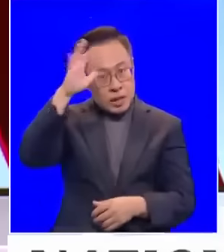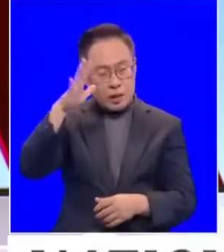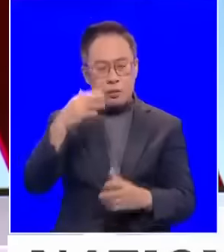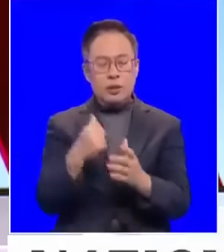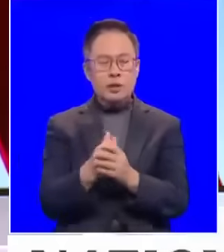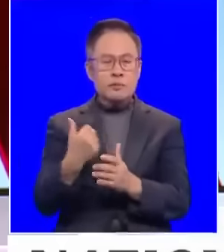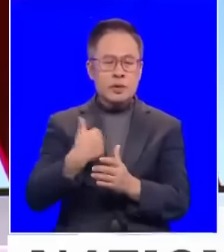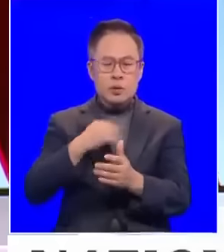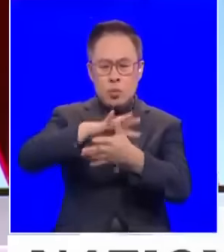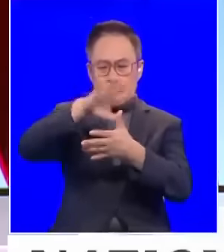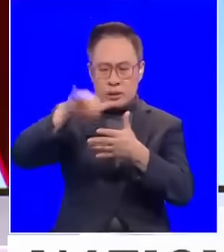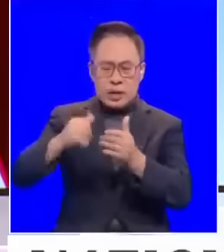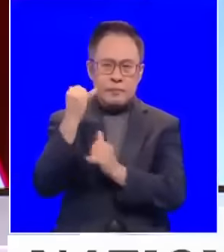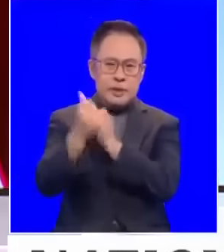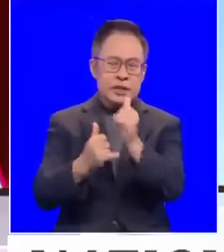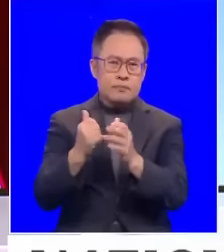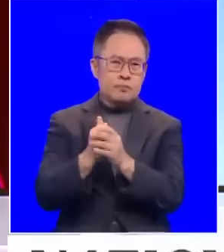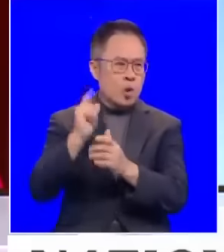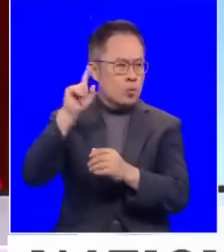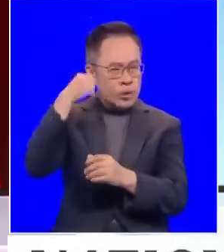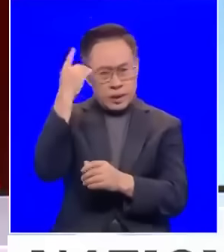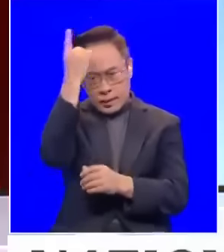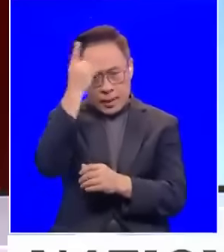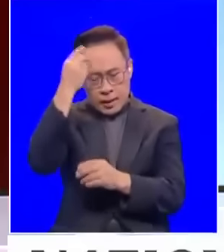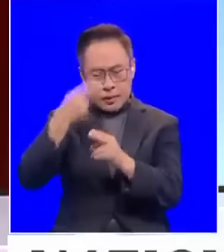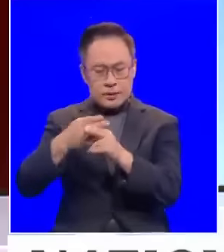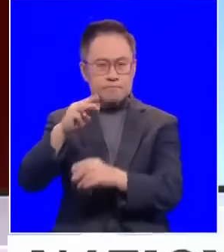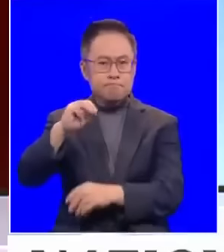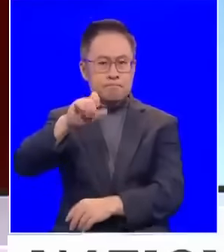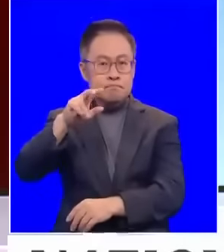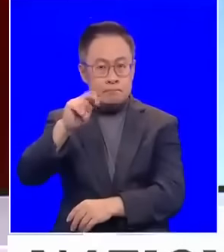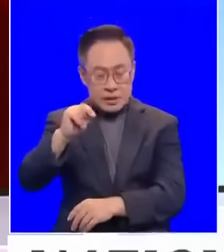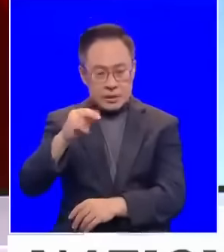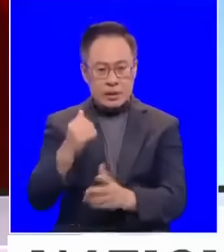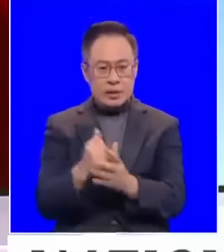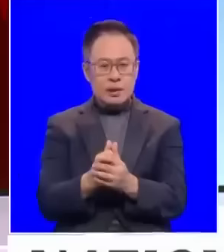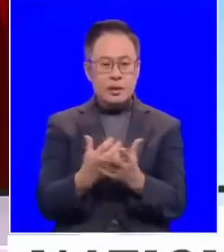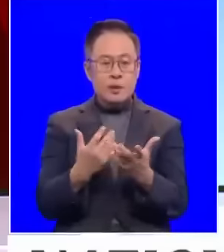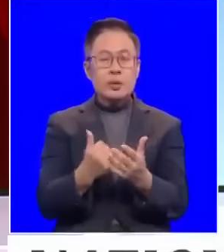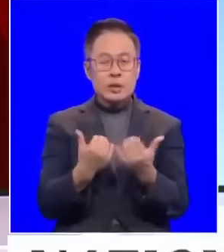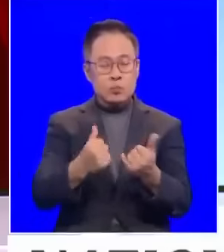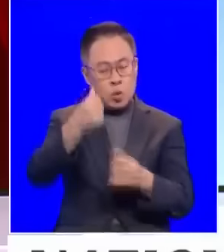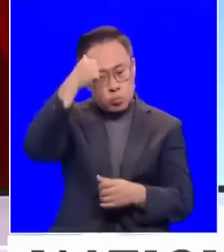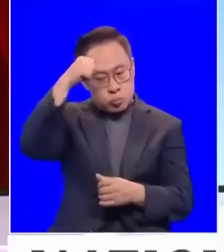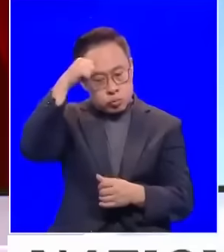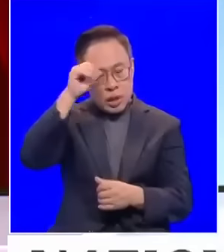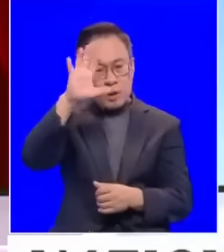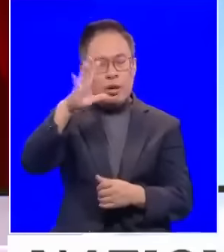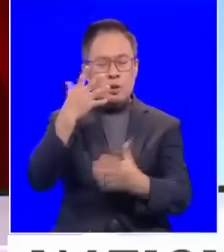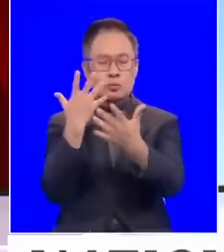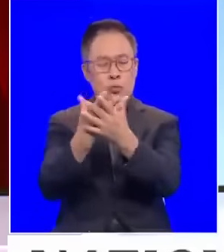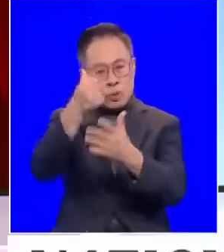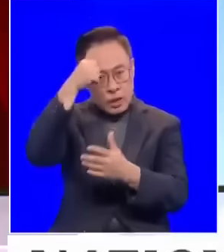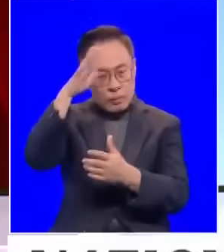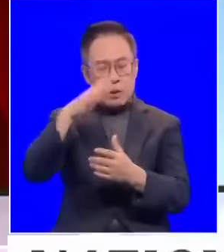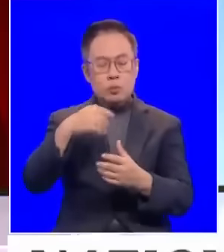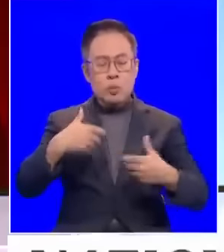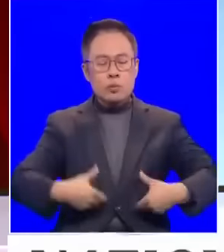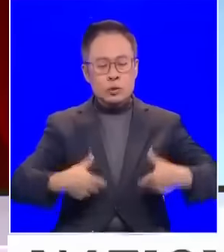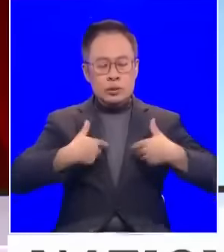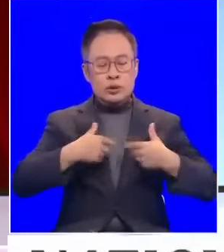ะบรรดาบอสมินบอสหลายๆคนเลยนะคะเขาบอกว่าบอสมินเนี่ยเริ่มที่จะปรับตัวได้แล้วนะคะบรรยากาศจะเป็นยังไงไปติดตามกับคุณ